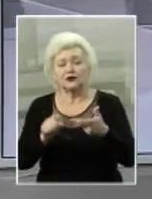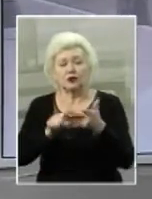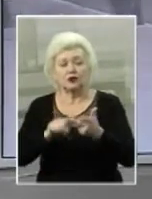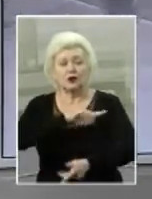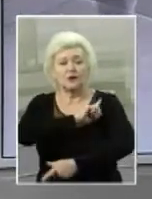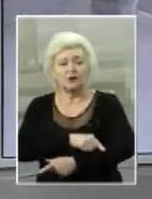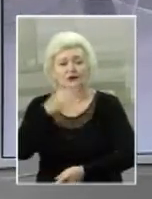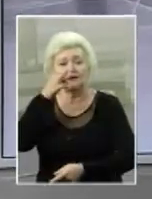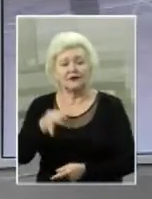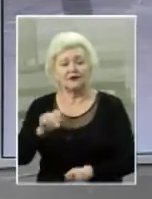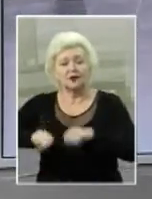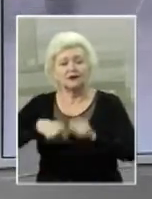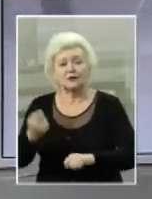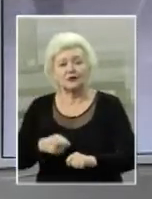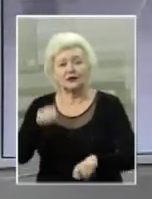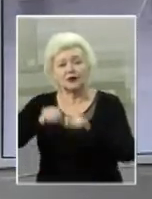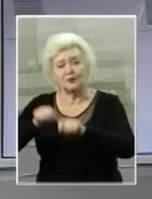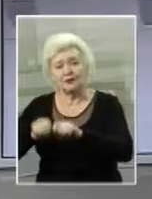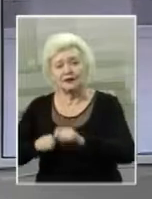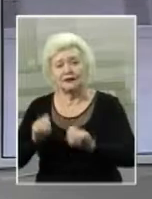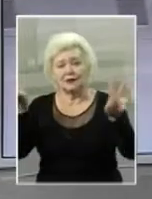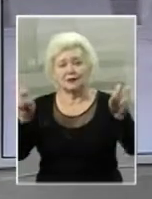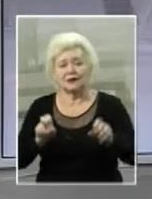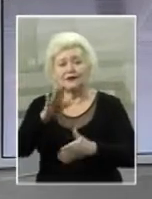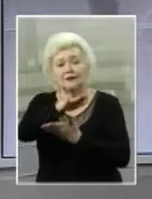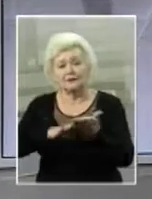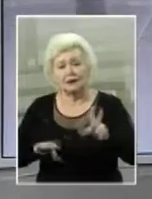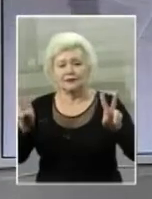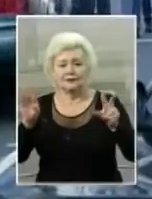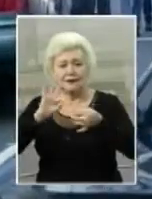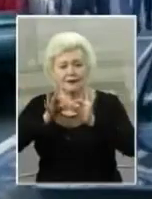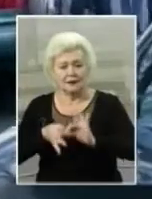посилює відповідальність за порушення митних правил. Про це далі детальніше.